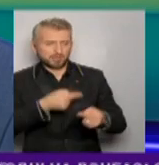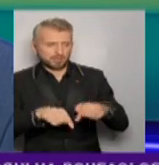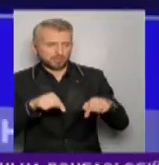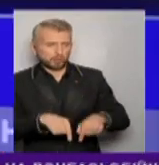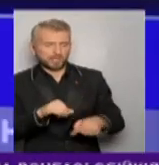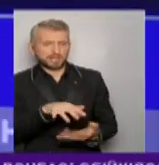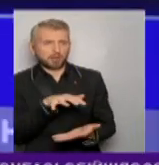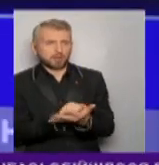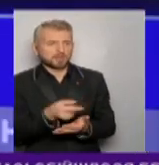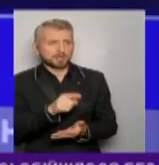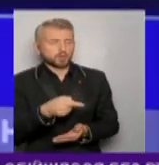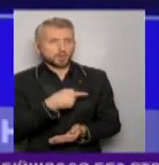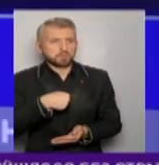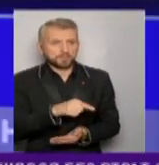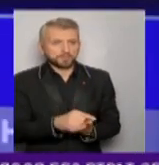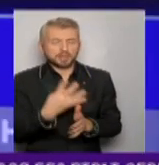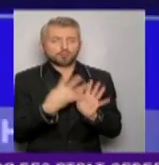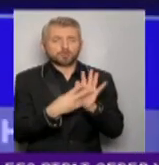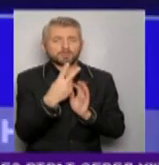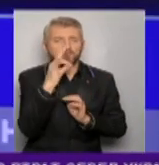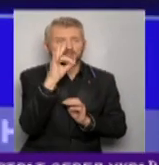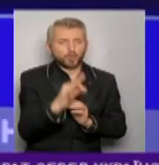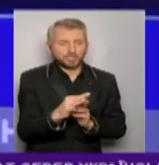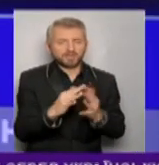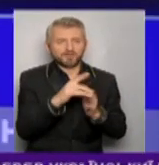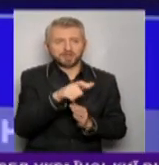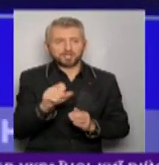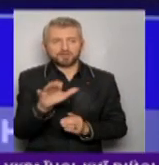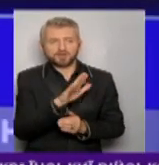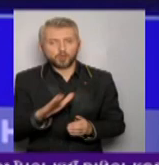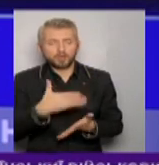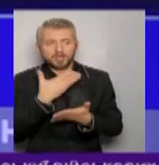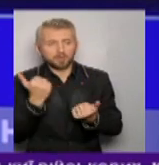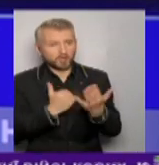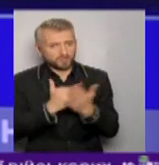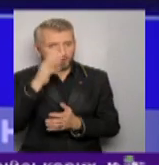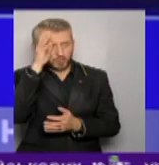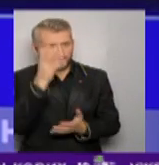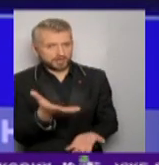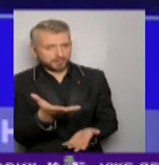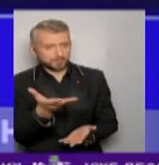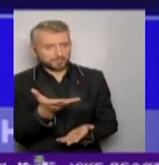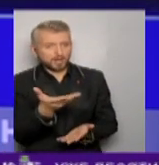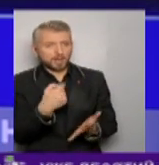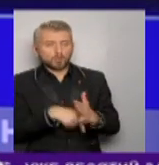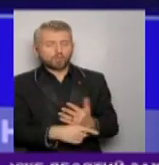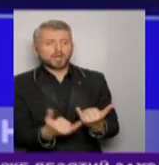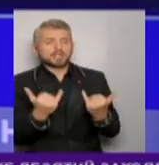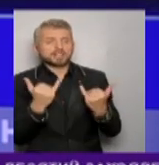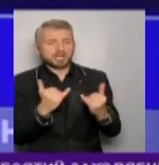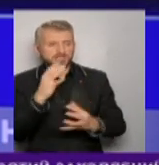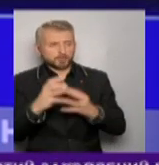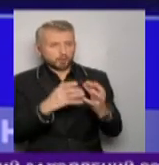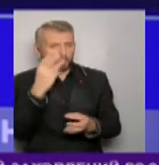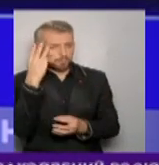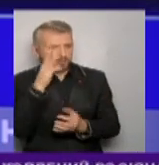і займатися тим, що ми. 92% фермерів в Європі не мають вищої освіти. Тому зараз світовий тренд